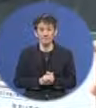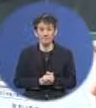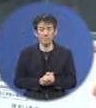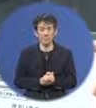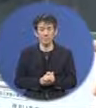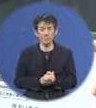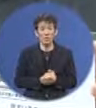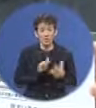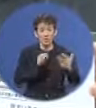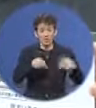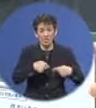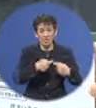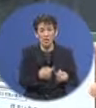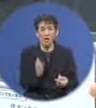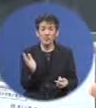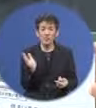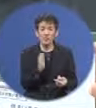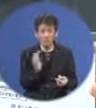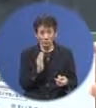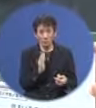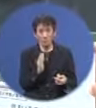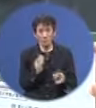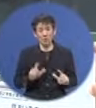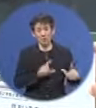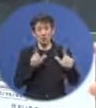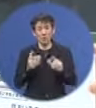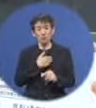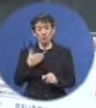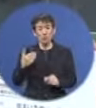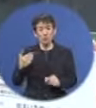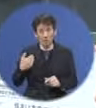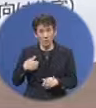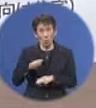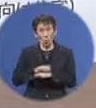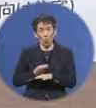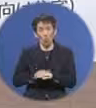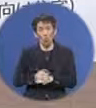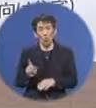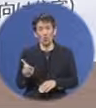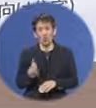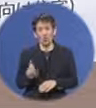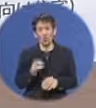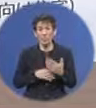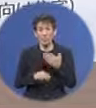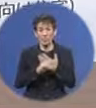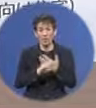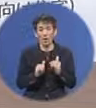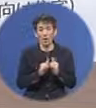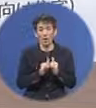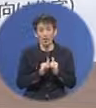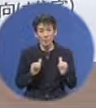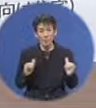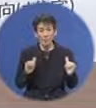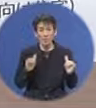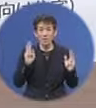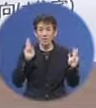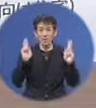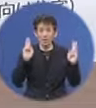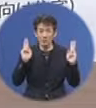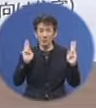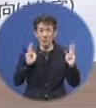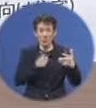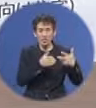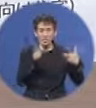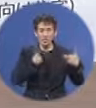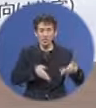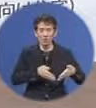入らなくても済むって言ったらどうしたらいいかというと、そこに書いてありますように、はい、その例えば民間の高齢者施設の整備をどんどん